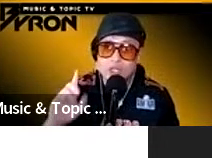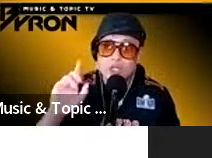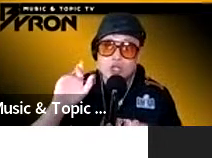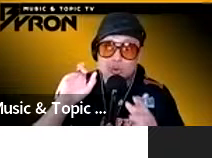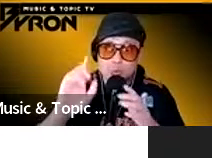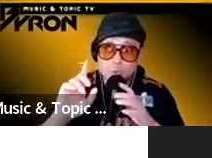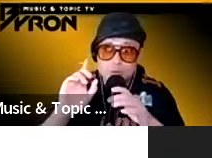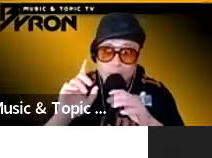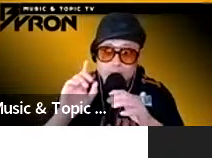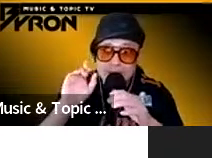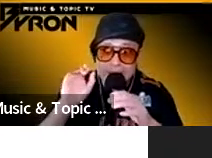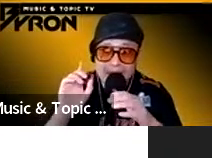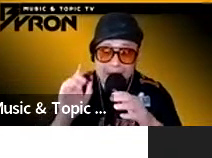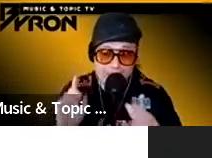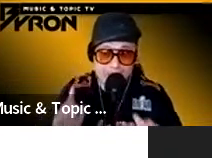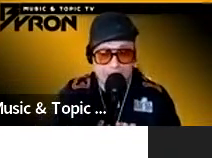nyo,